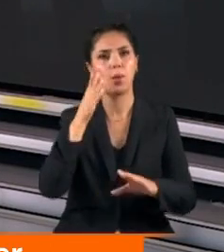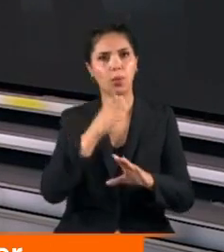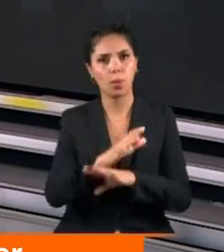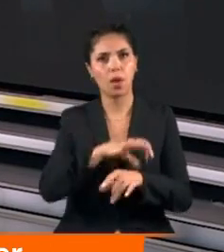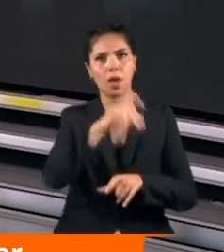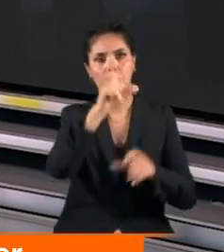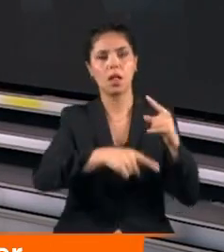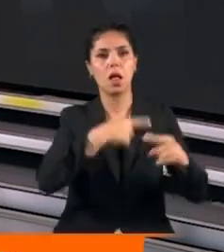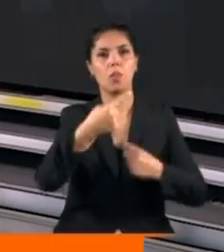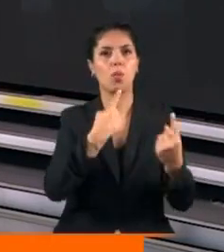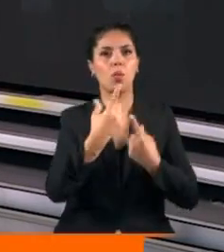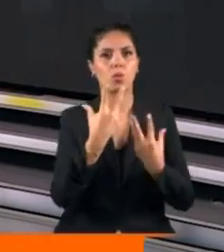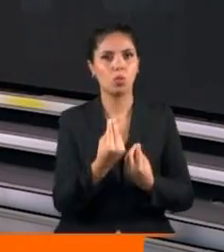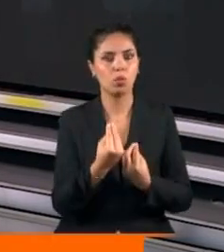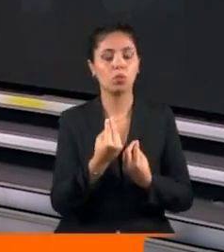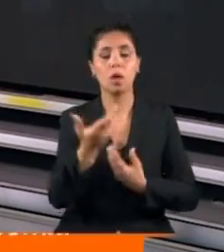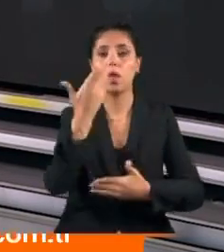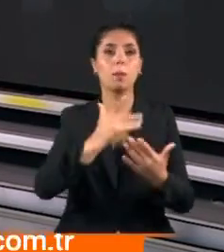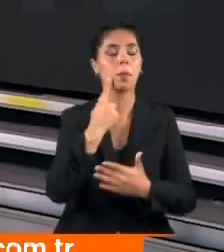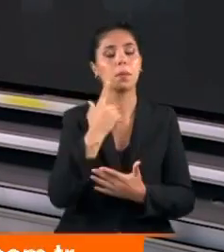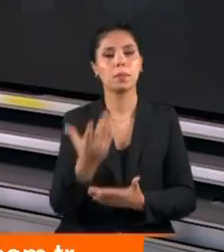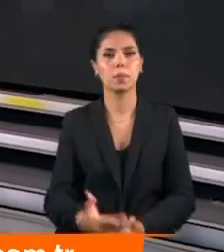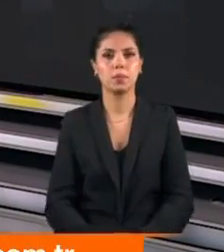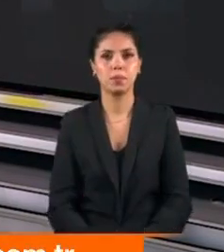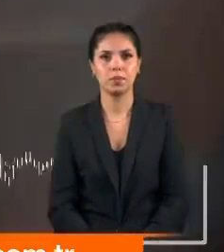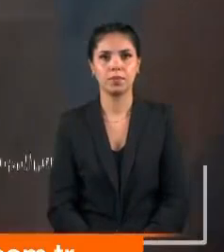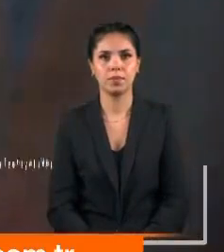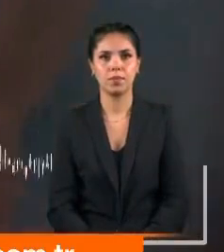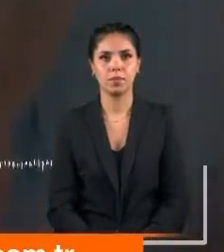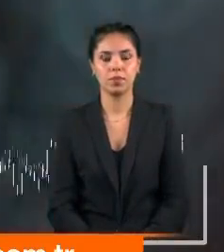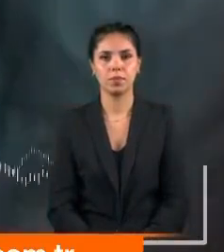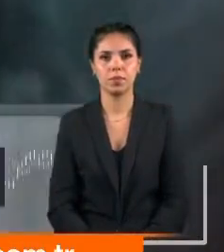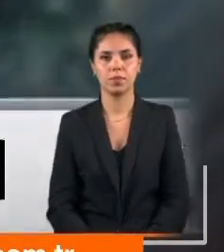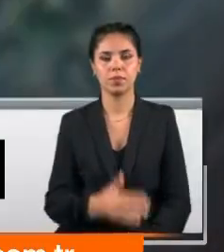hastaların yakınlarına da ulaştı bugün. Bakın neler anlattılar.